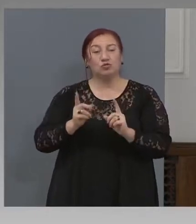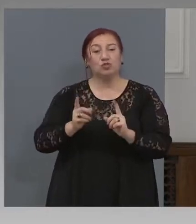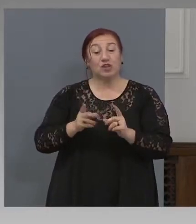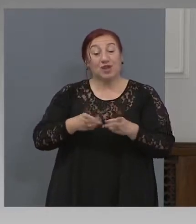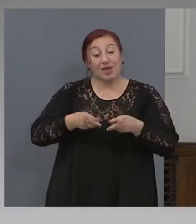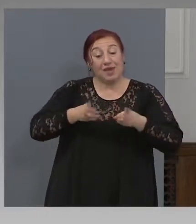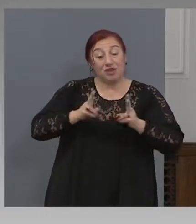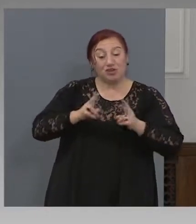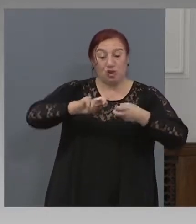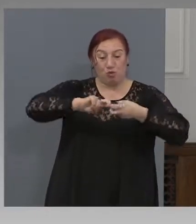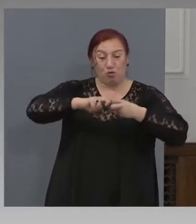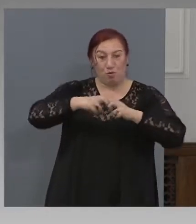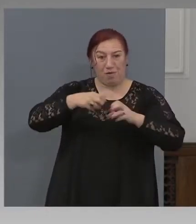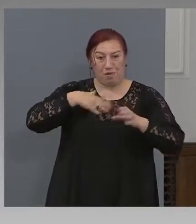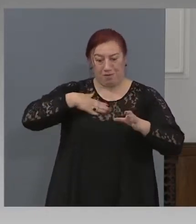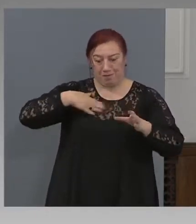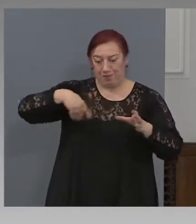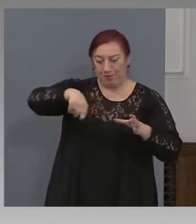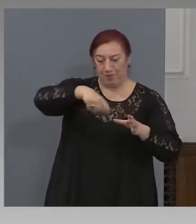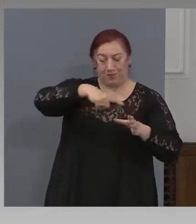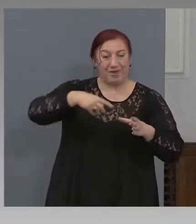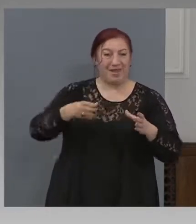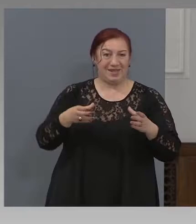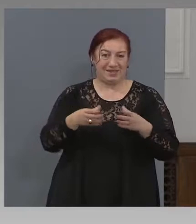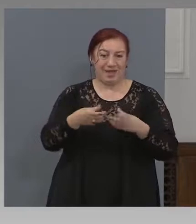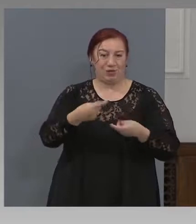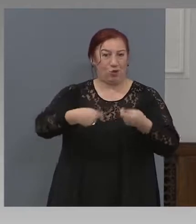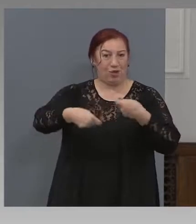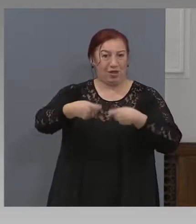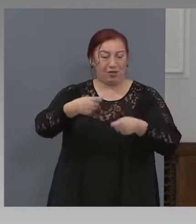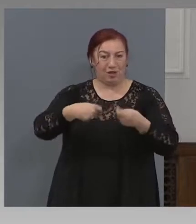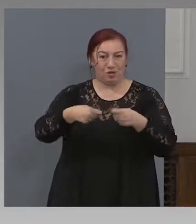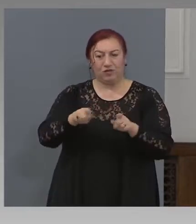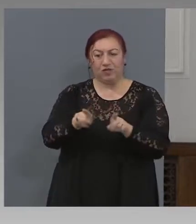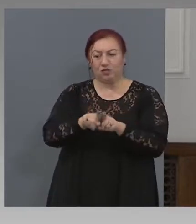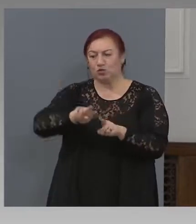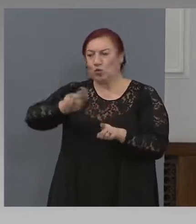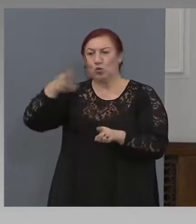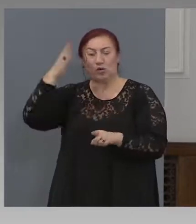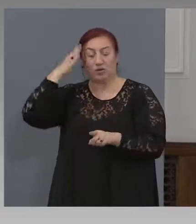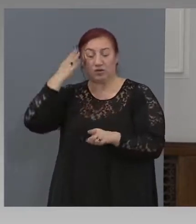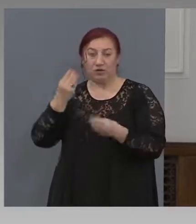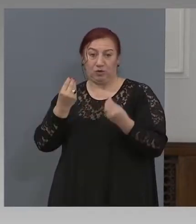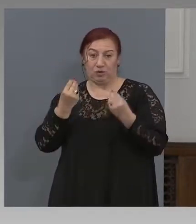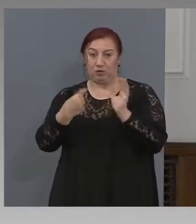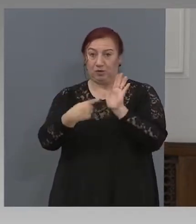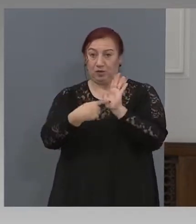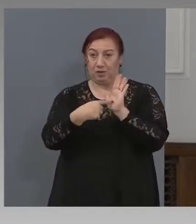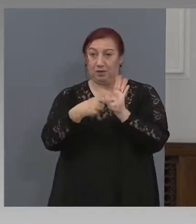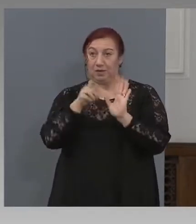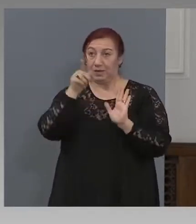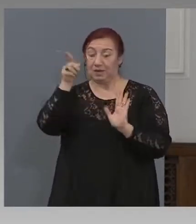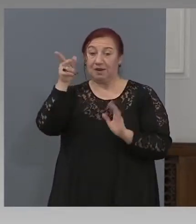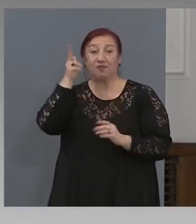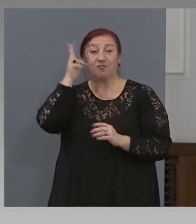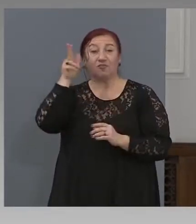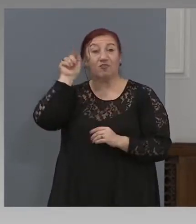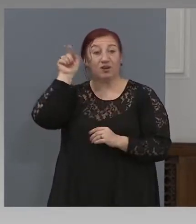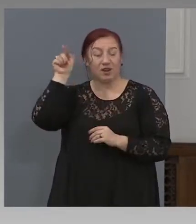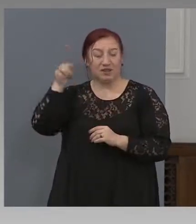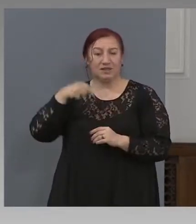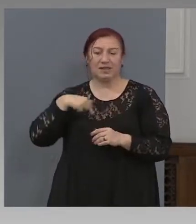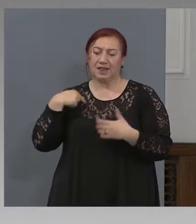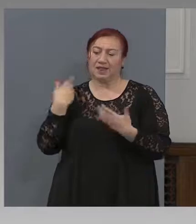в сектора в много други страни. Добър пример е Франция. Ние предлагаме да бъдем